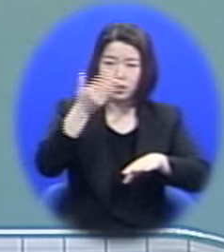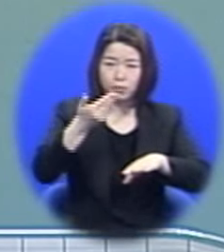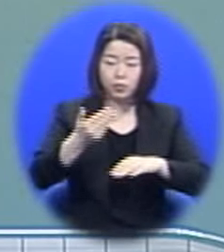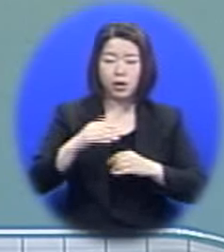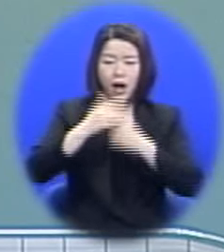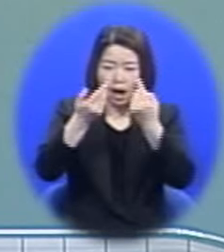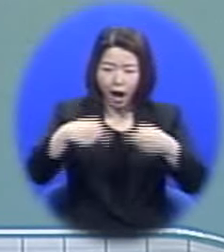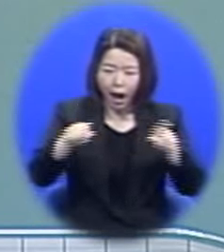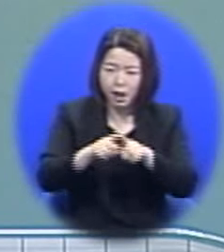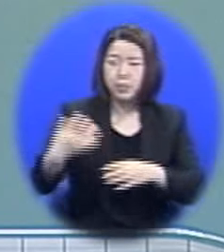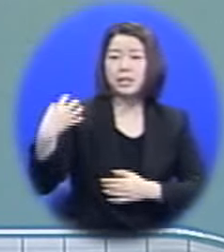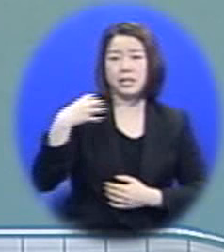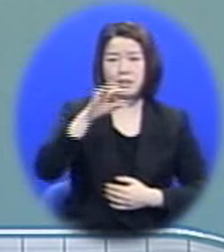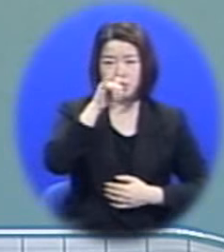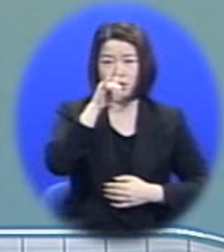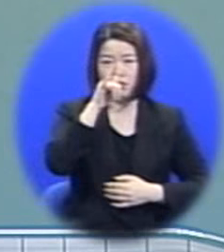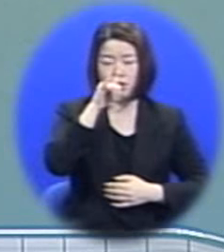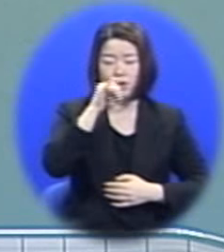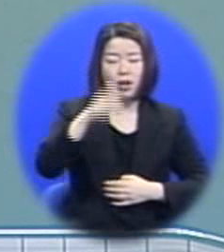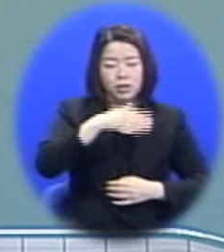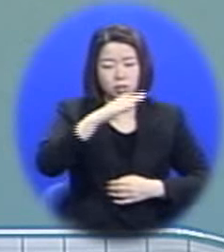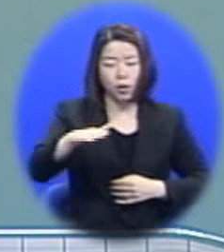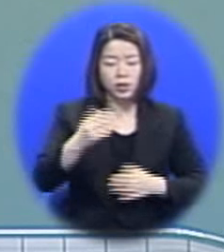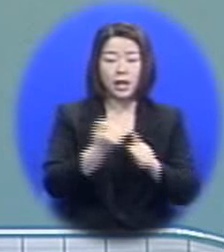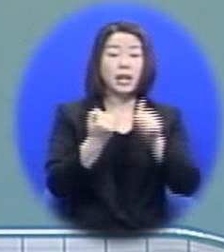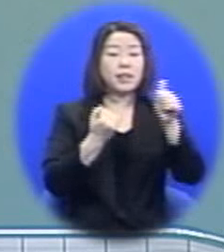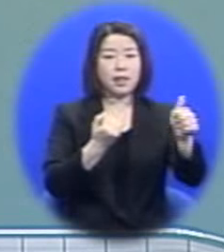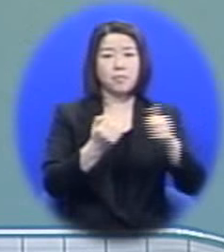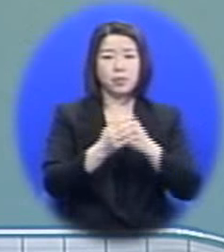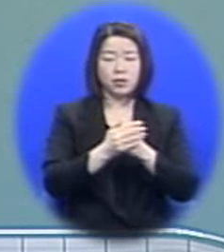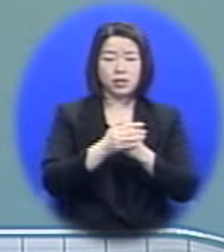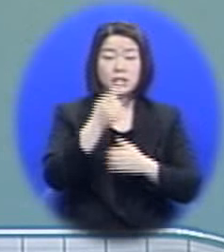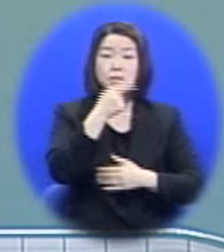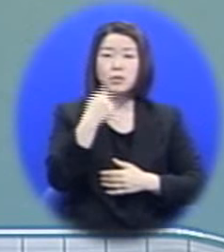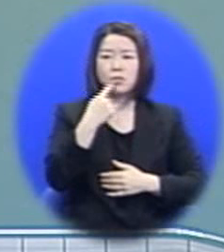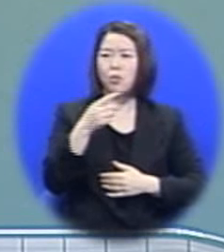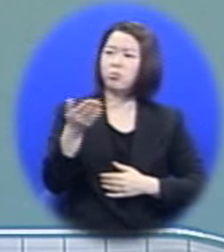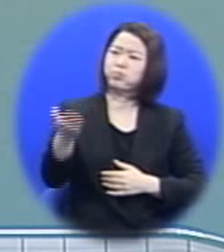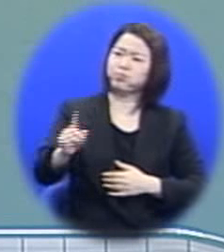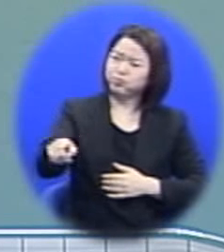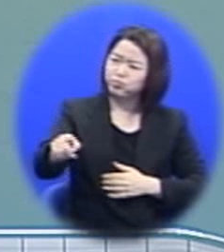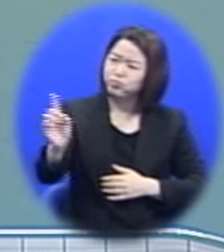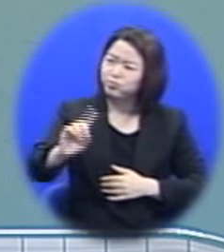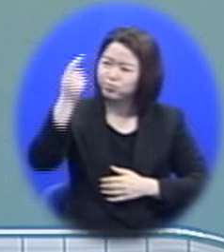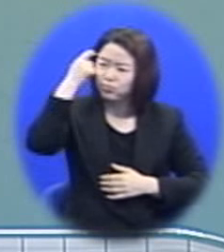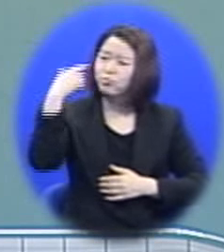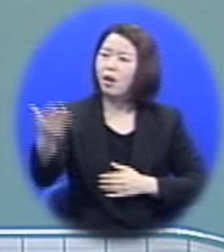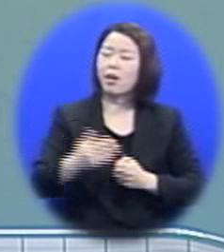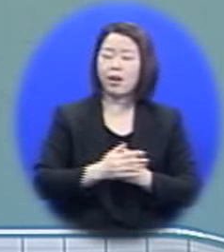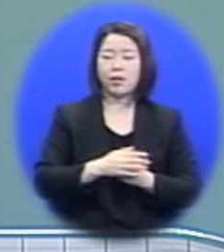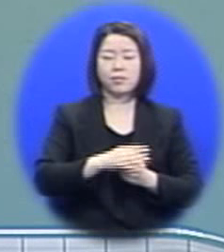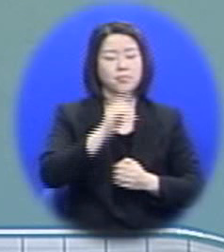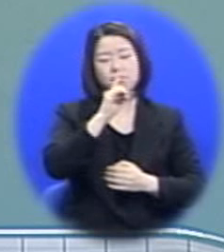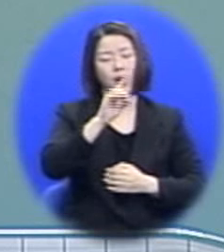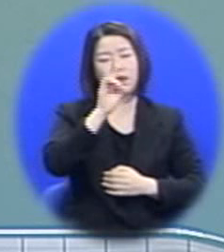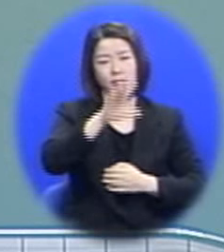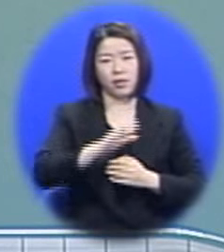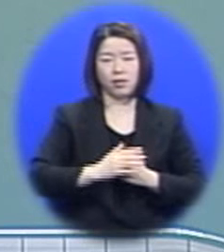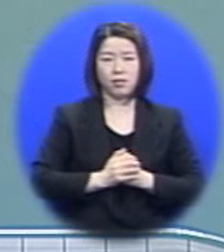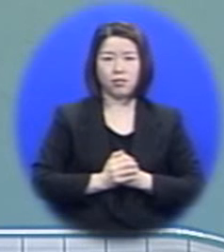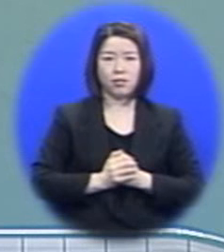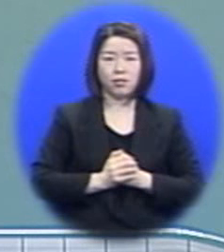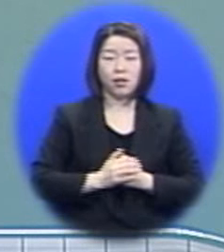책임지는 거예요. 절대로 남편의 입에서 당신은 왜 이래? 이렇게 하면 안 됩니다.